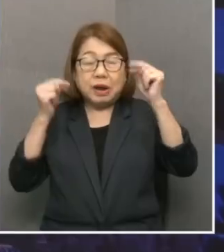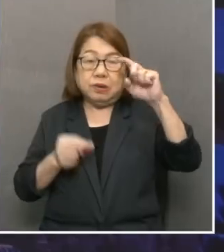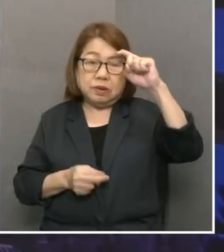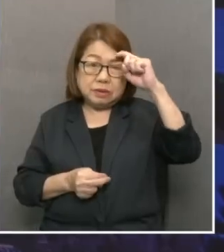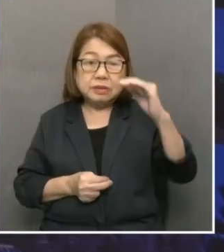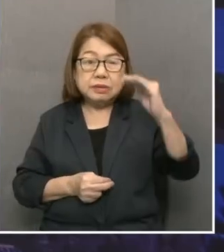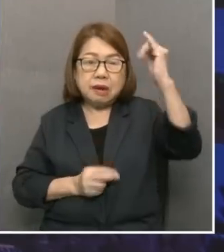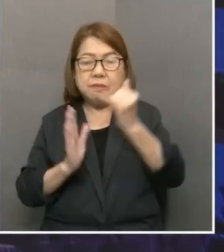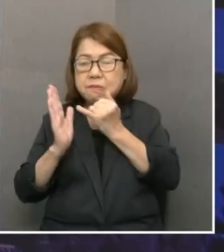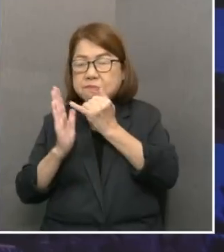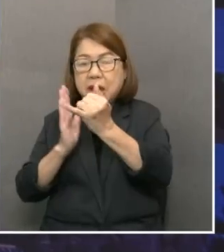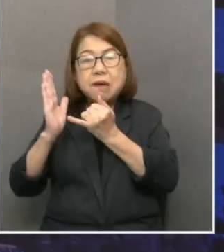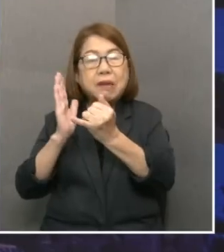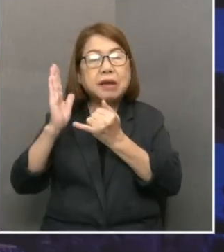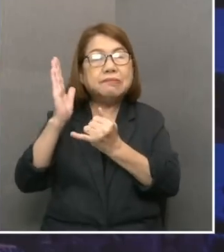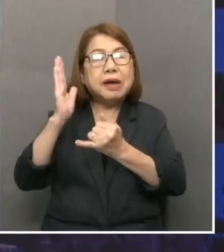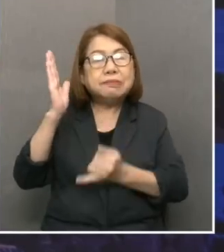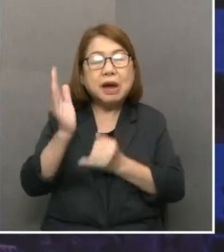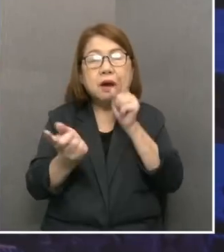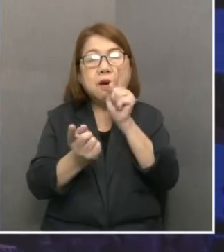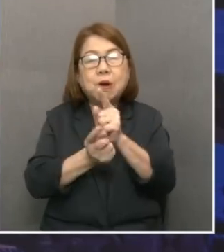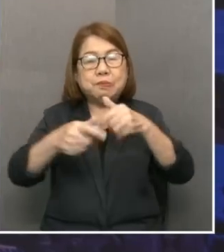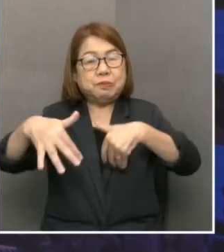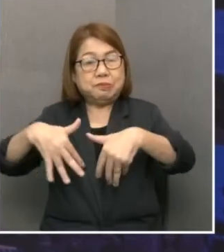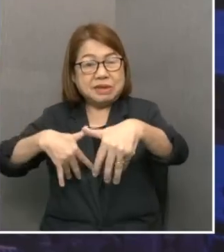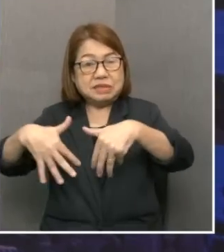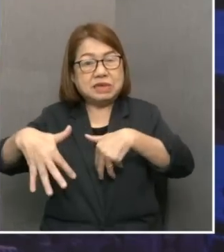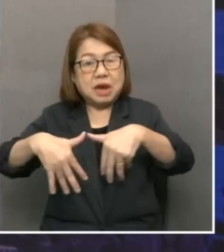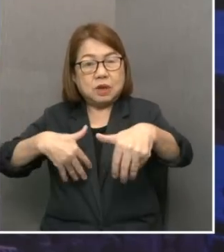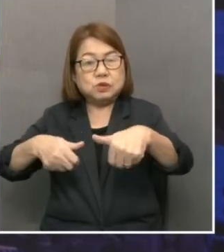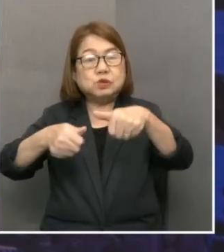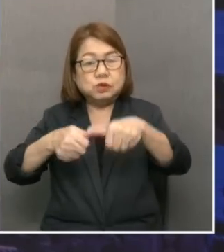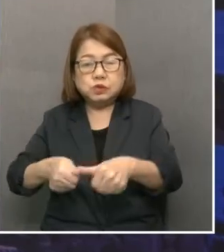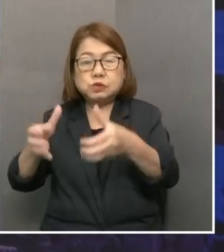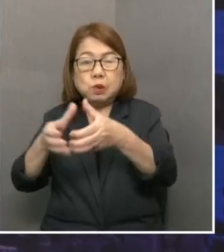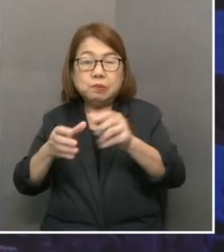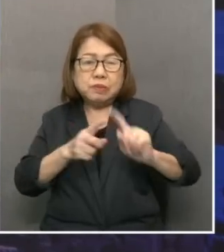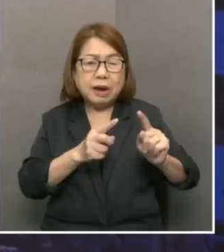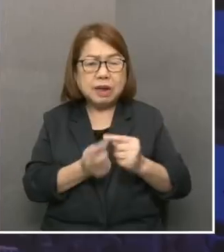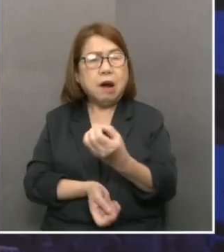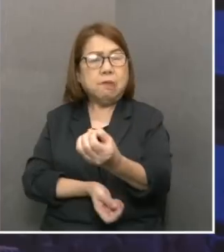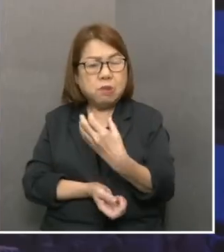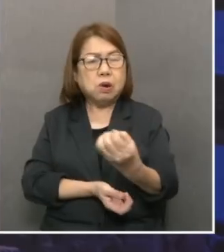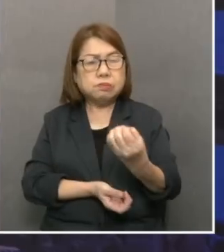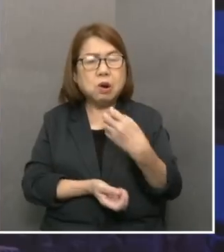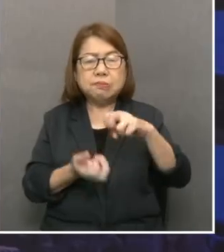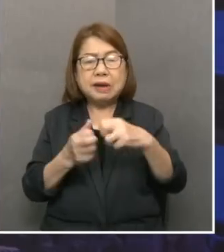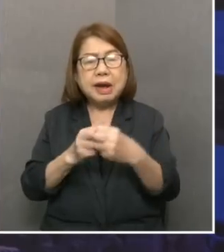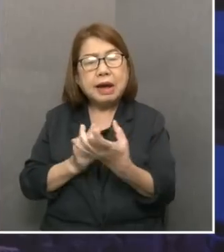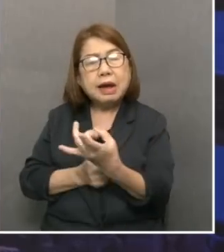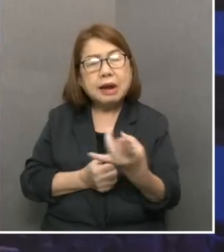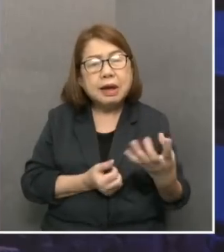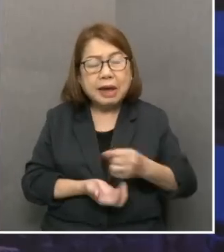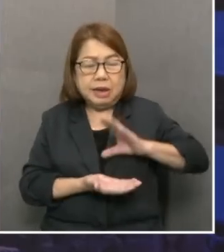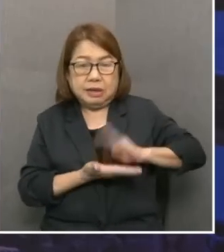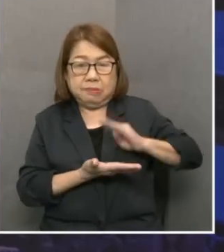พื้นที่ต่างๆเพื่อไปพบปะพี่น้องประชนในประชาชนในแต่ละกลุ่มนะคะไปรับฟังปัญหาสะท้อนปัญหาเพื่อจะเดินหน้า